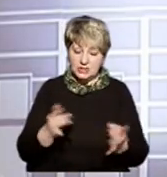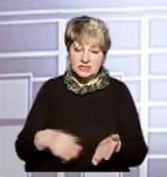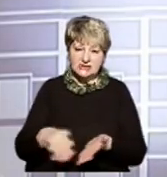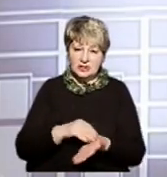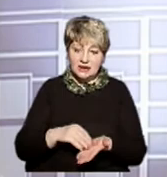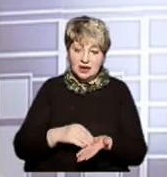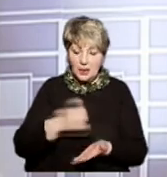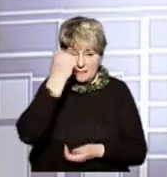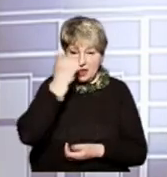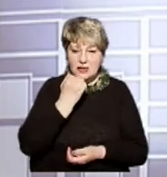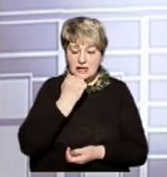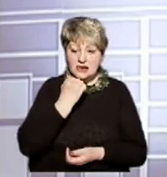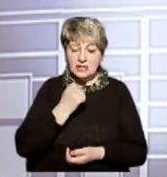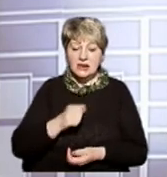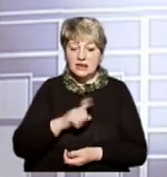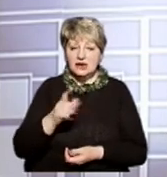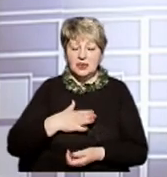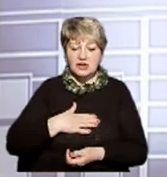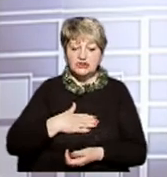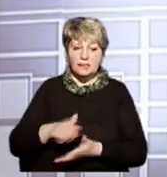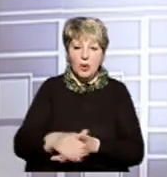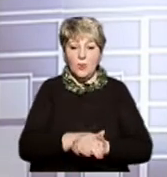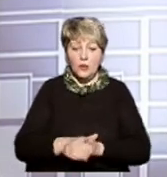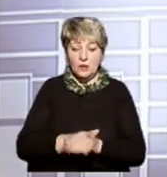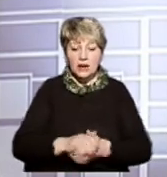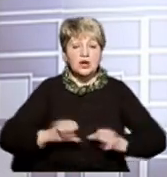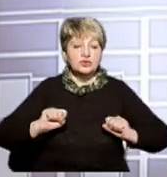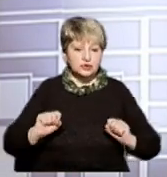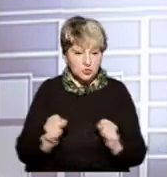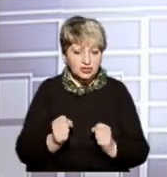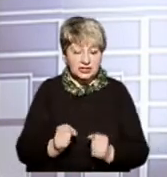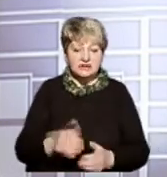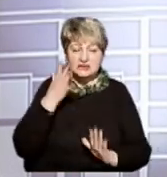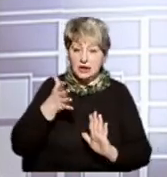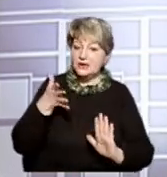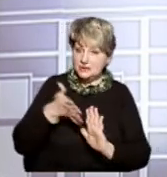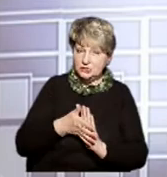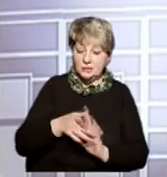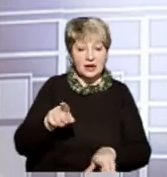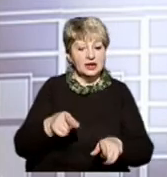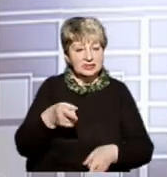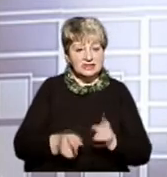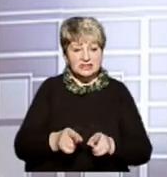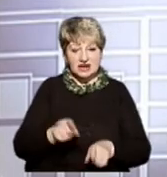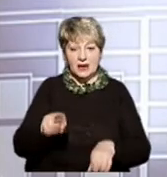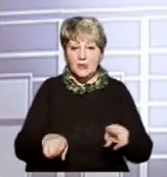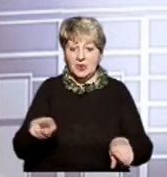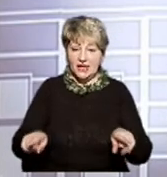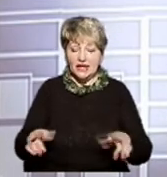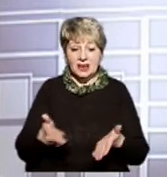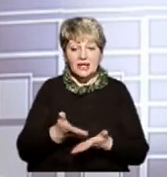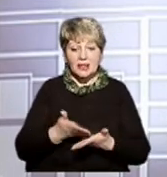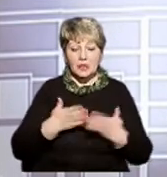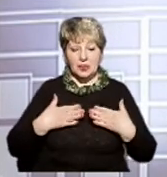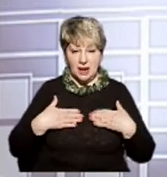персоналу перинатального центру за таку дружність, за розуміння, за те, що дійсно деякі